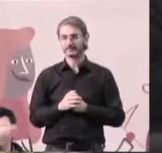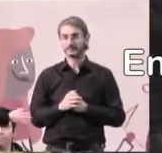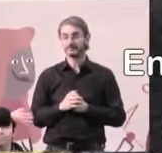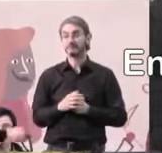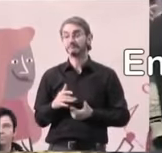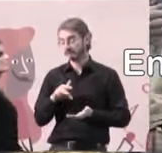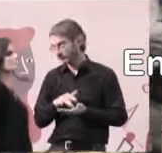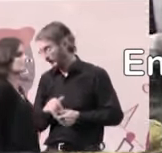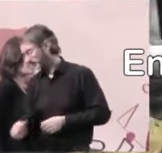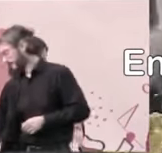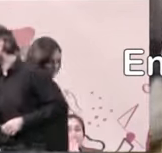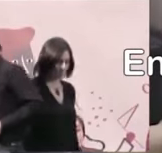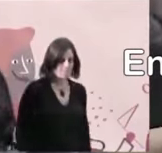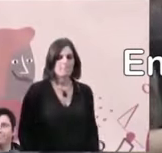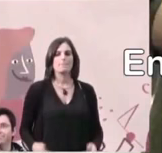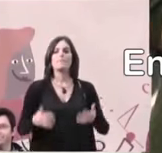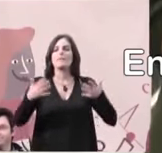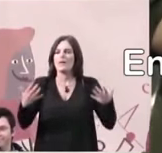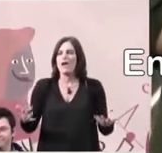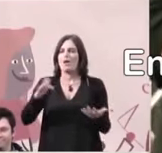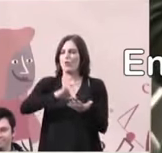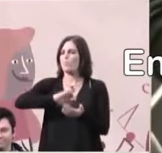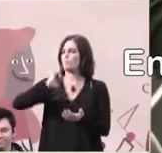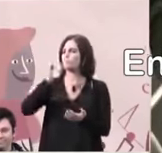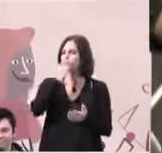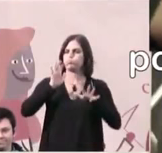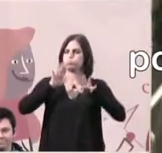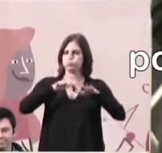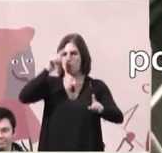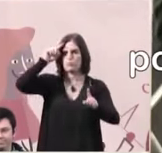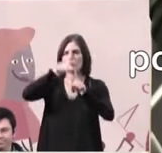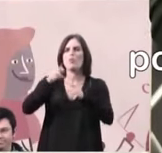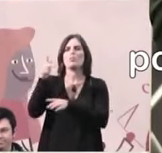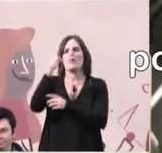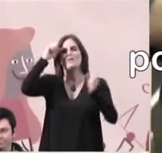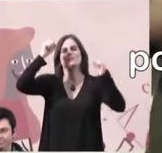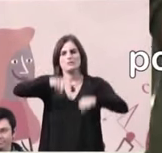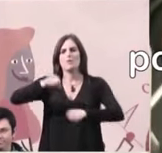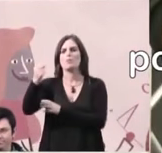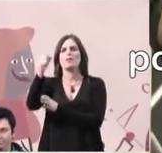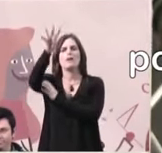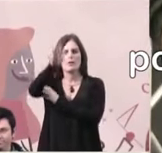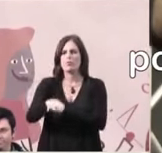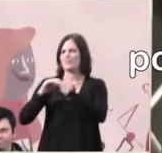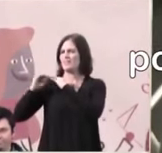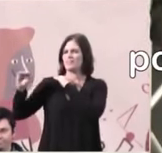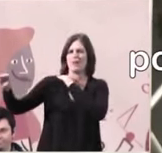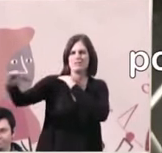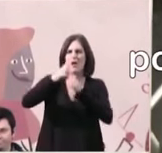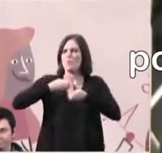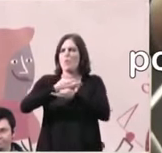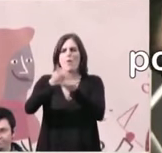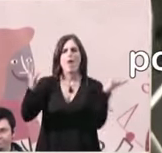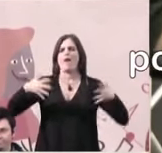En un moment on hi ha una reivindicació massiva pel dret a decidir per la sobirania de Catalunya, transversal, plural,